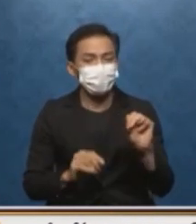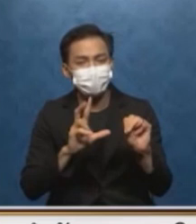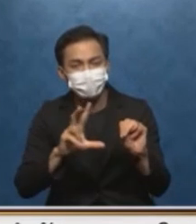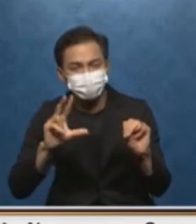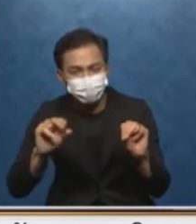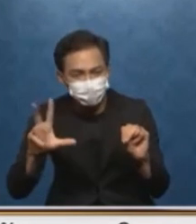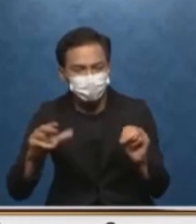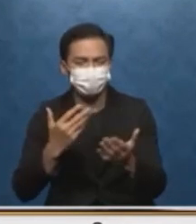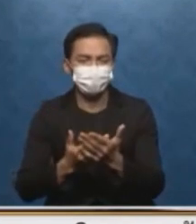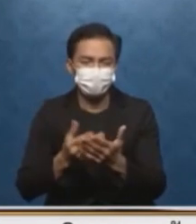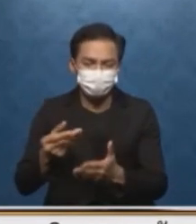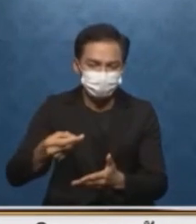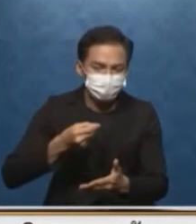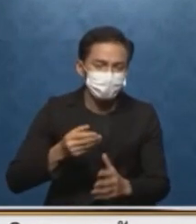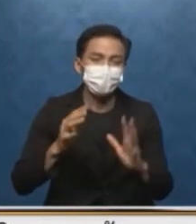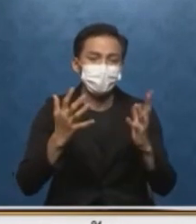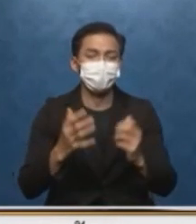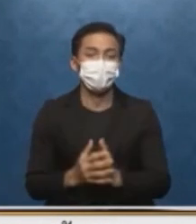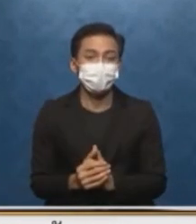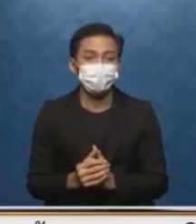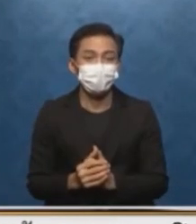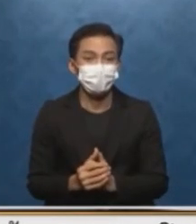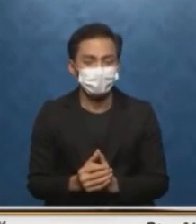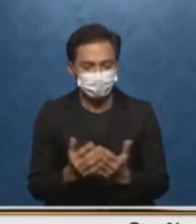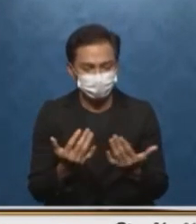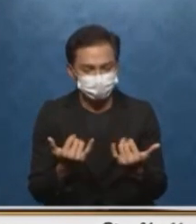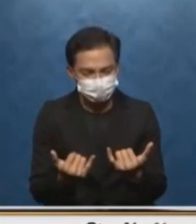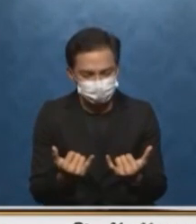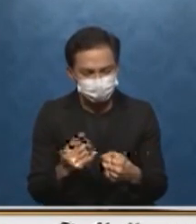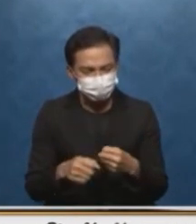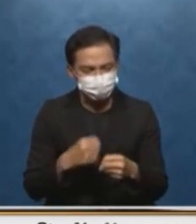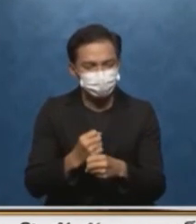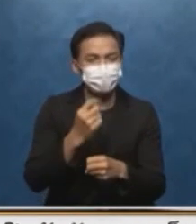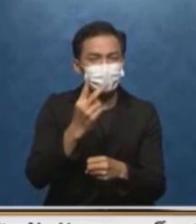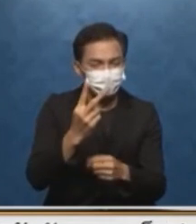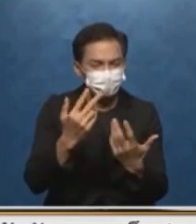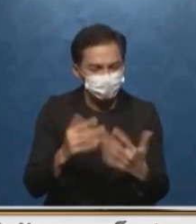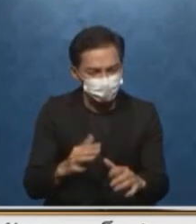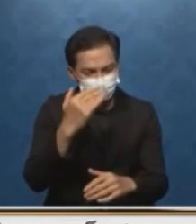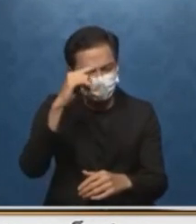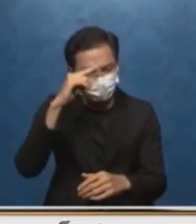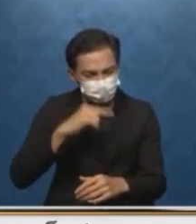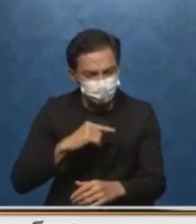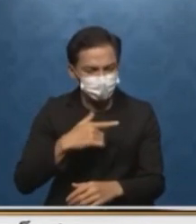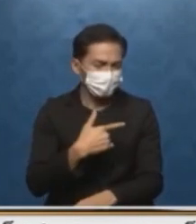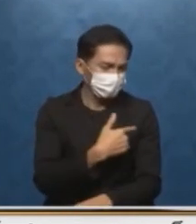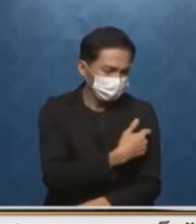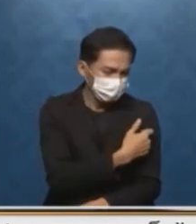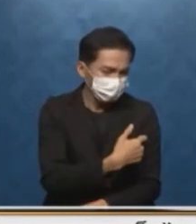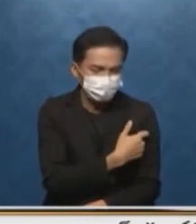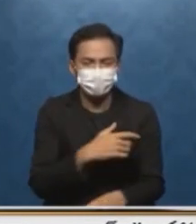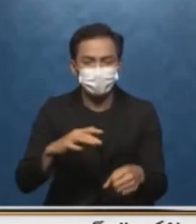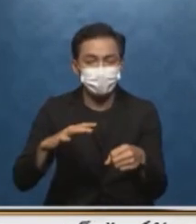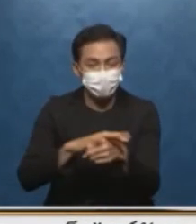คัญที่สุดมาจนถึงวันนี้เกือบ2ปีทำไมประชาชนคนไทยยังไม่ได้ฉีดวัคซีน